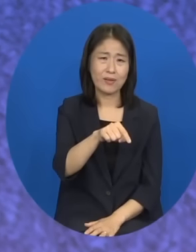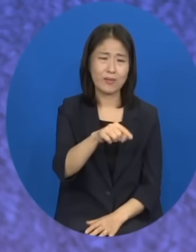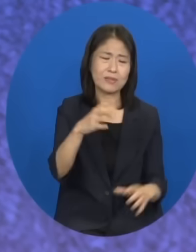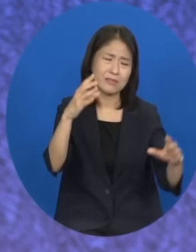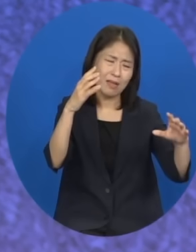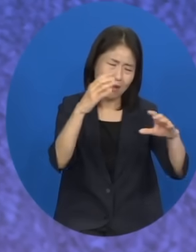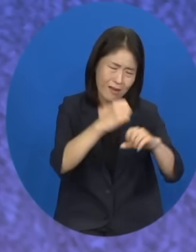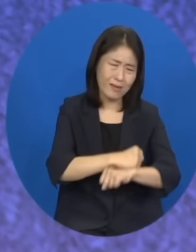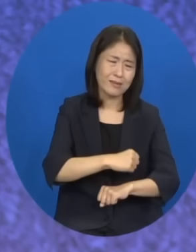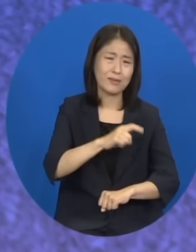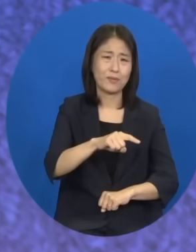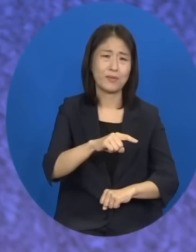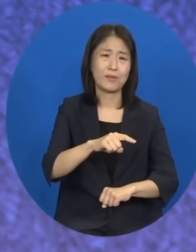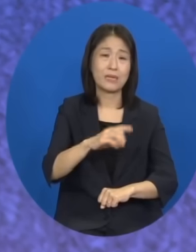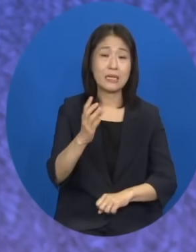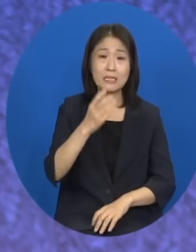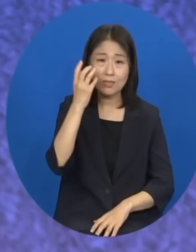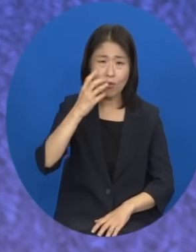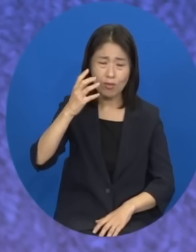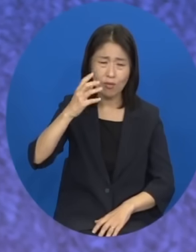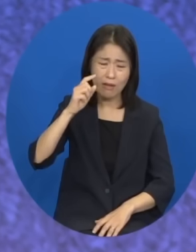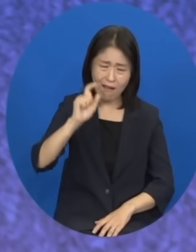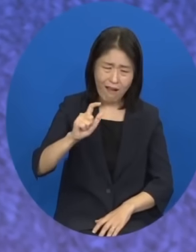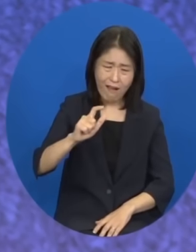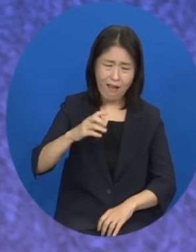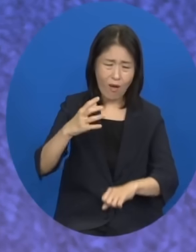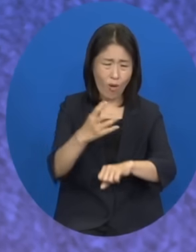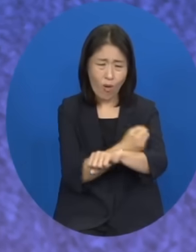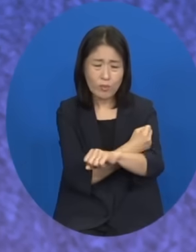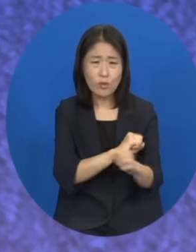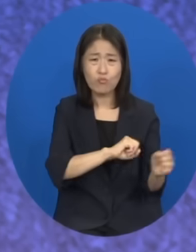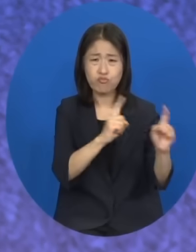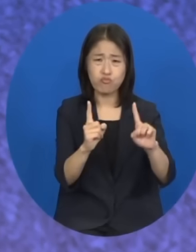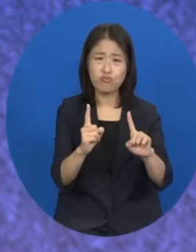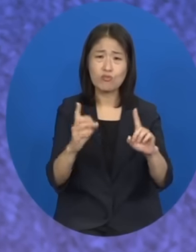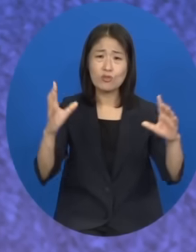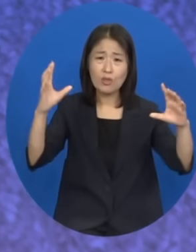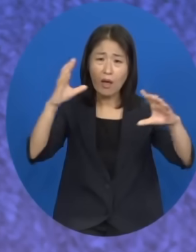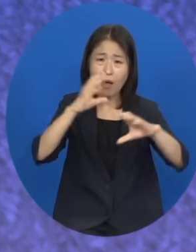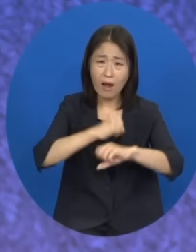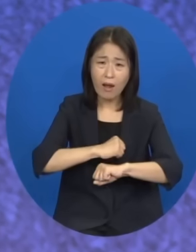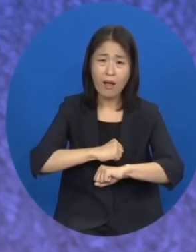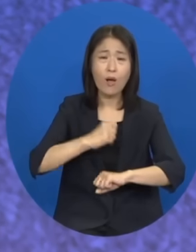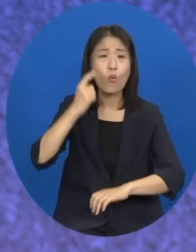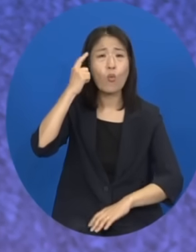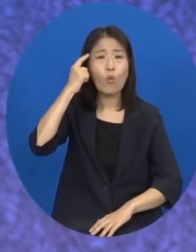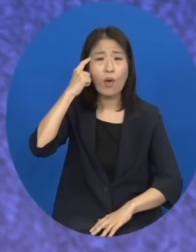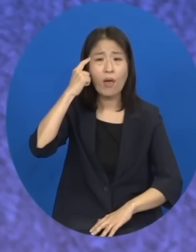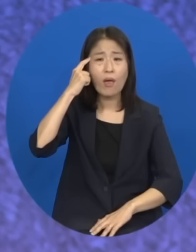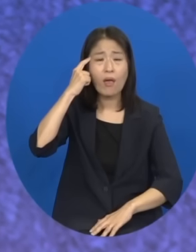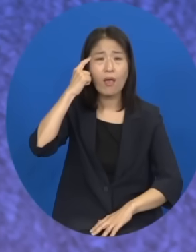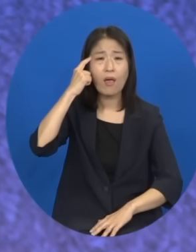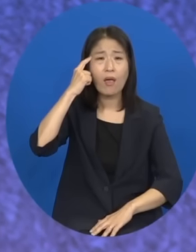부흥이 왜 그렇게 금방 불이 꺼졌을까? 한번 성령의 강력한 경험을 통하여